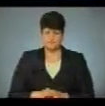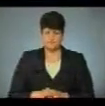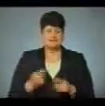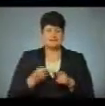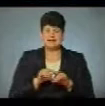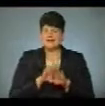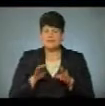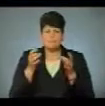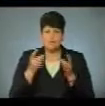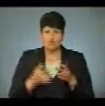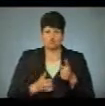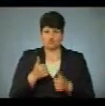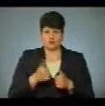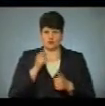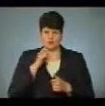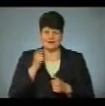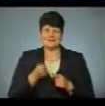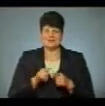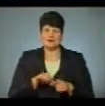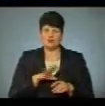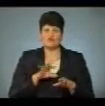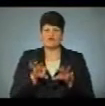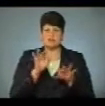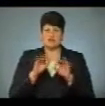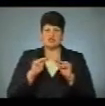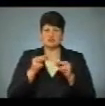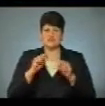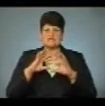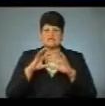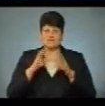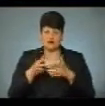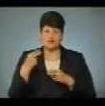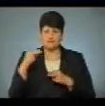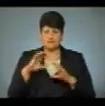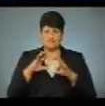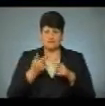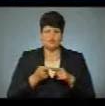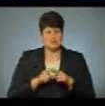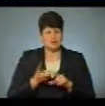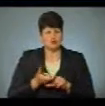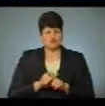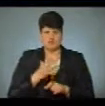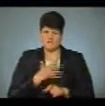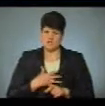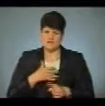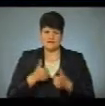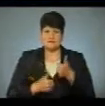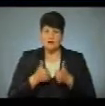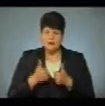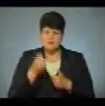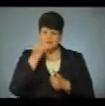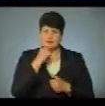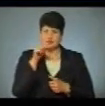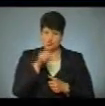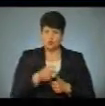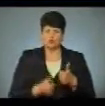Це не просто турнір був українців, це був відбір на чемпіонат світу. А чемпіонат світу – це дуже вже важливі змагання. І завдяки цьому